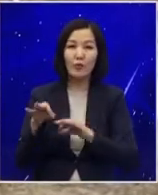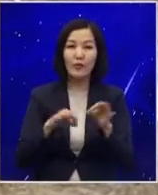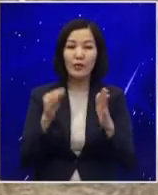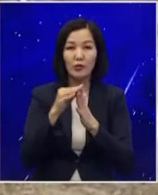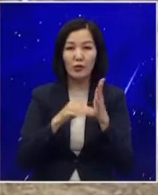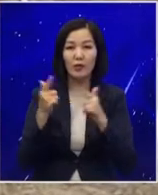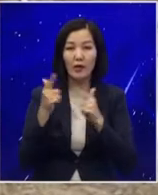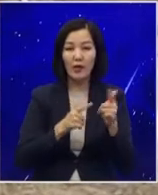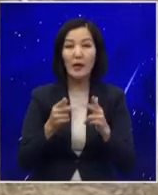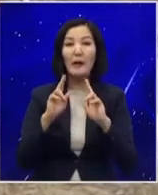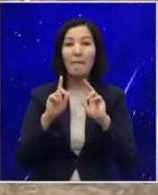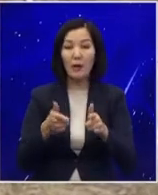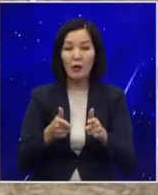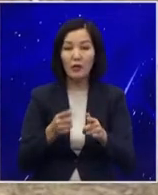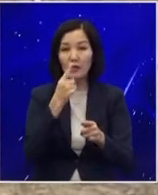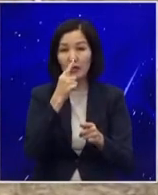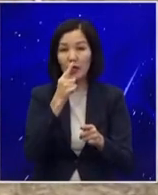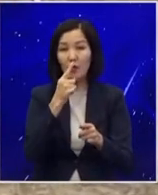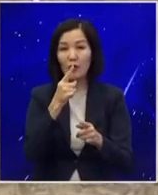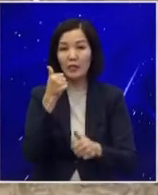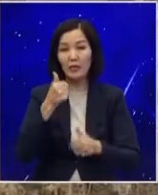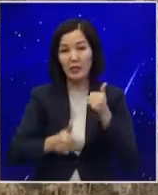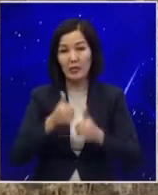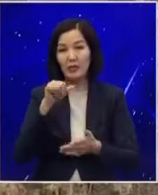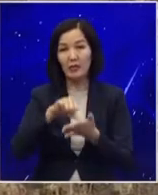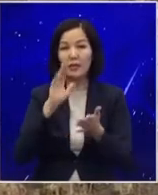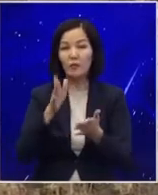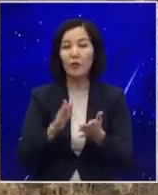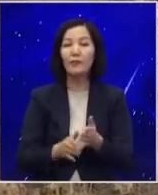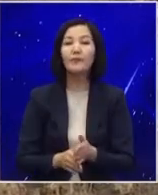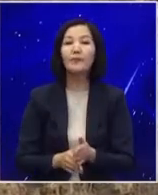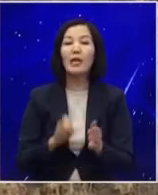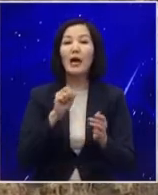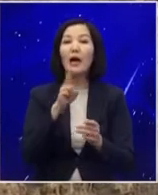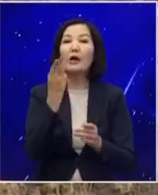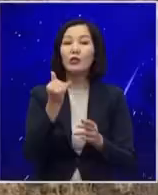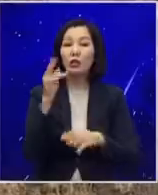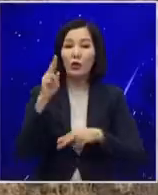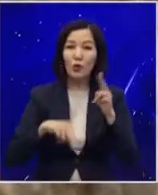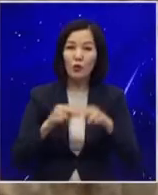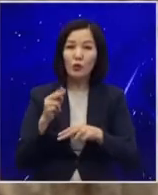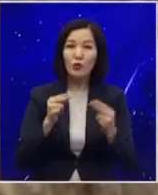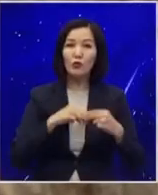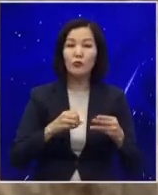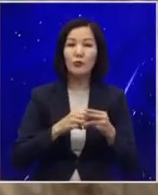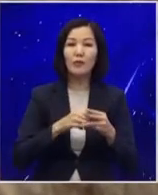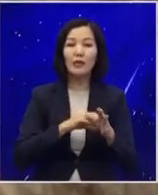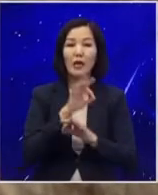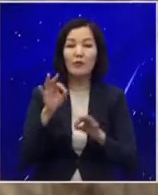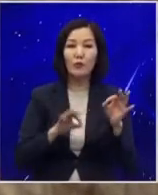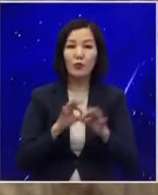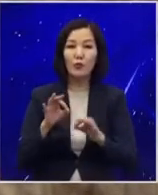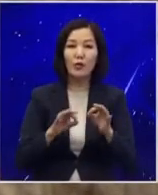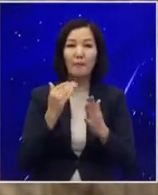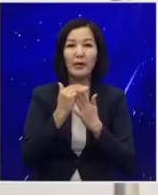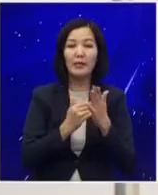жатыр. Мақұлданса таяу уақытта тендер жарияланады. Айта кету керек, Ақшидегі құрылысқа жұмыспен қамтудың жол картасы